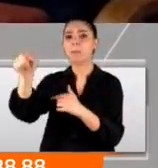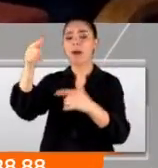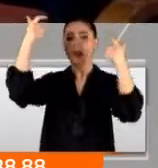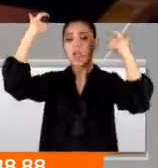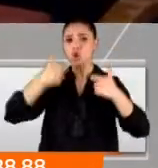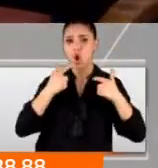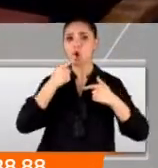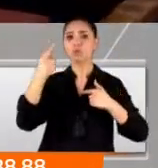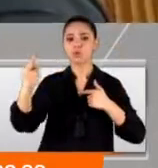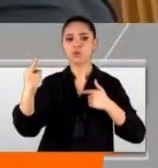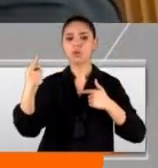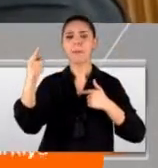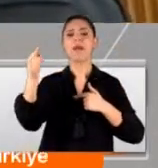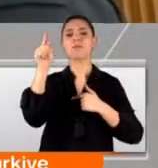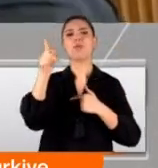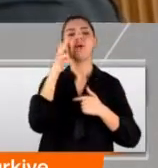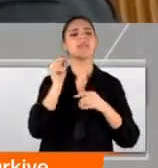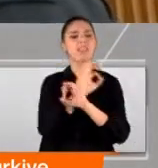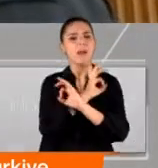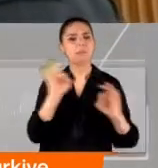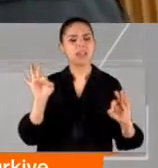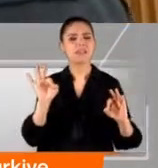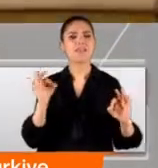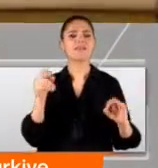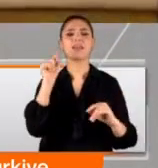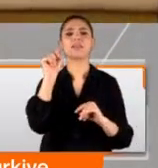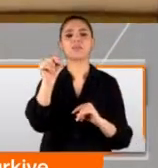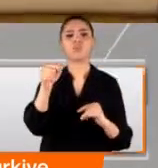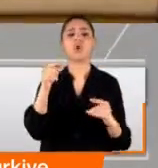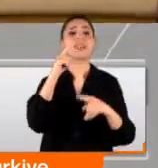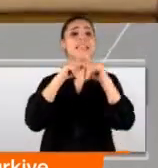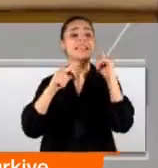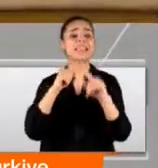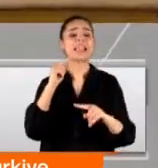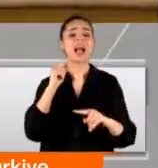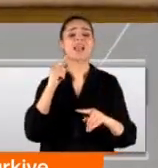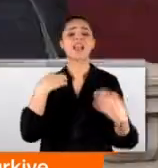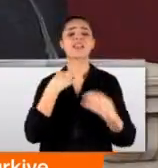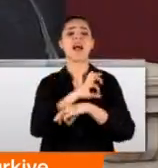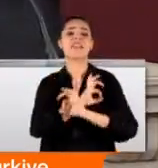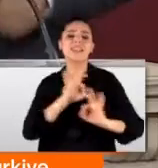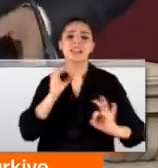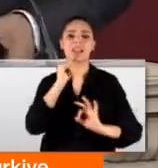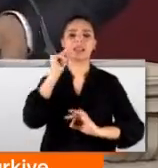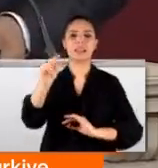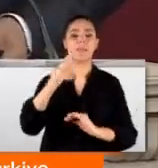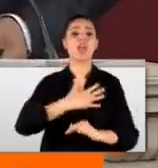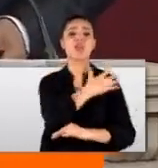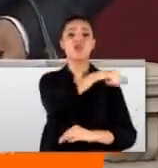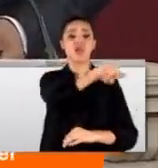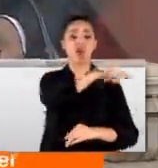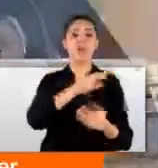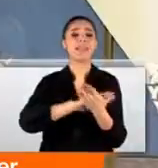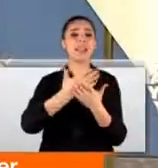tutmak yüzsüzlüktür, pişkinliktir, siyasi arsızlıktır. CHP'deki